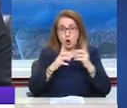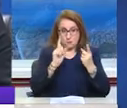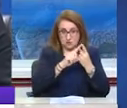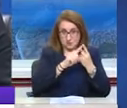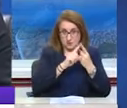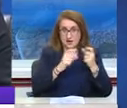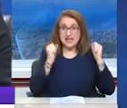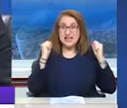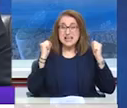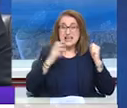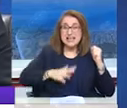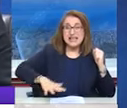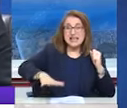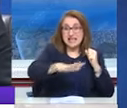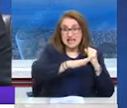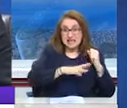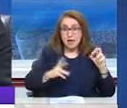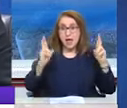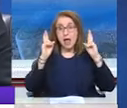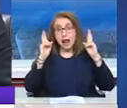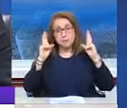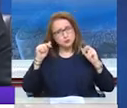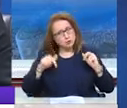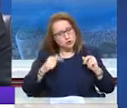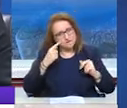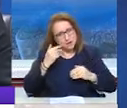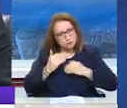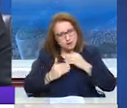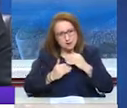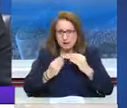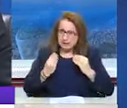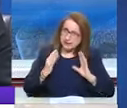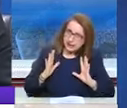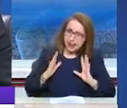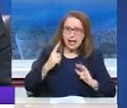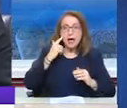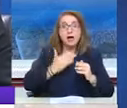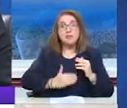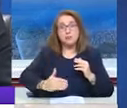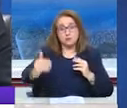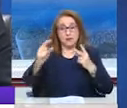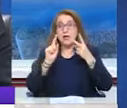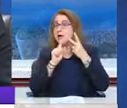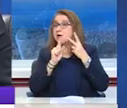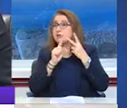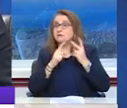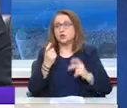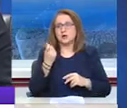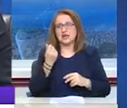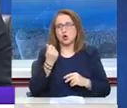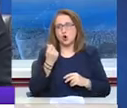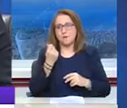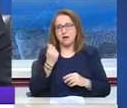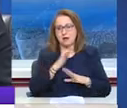όλοι να το κερδίσουμε μέχρι το τέλος και πηγαίνει καλά. Το δεύτερο όμως πεδίο είναι το οικονομικό πεδίο, στο οποίο θα πρέπει όλοι να